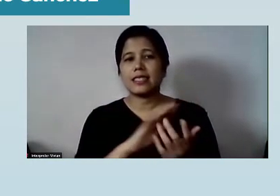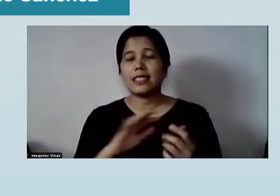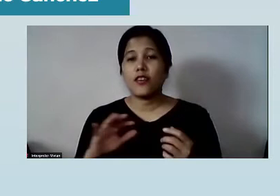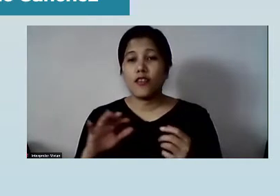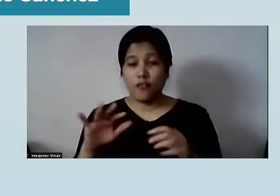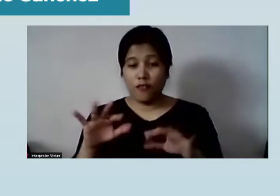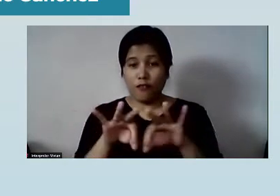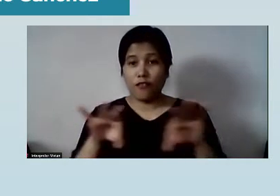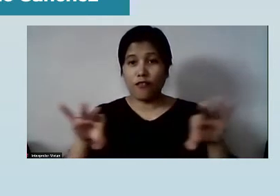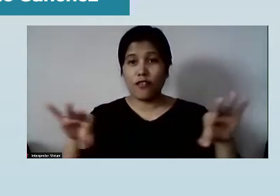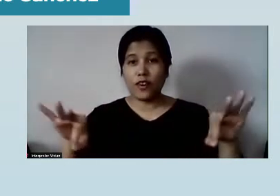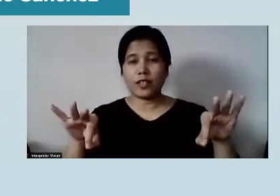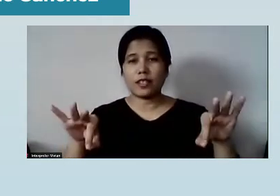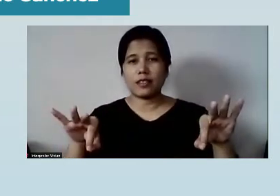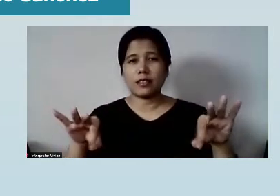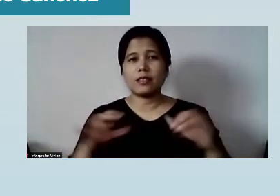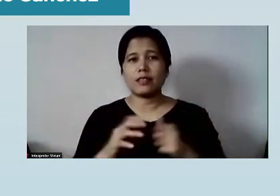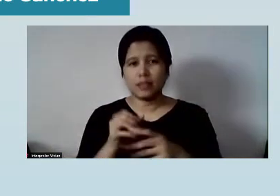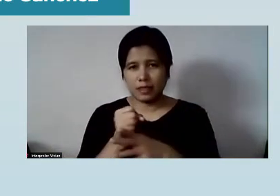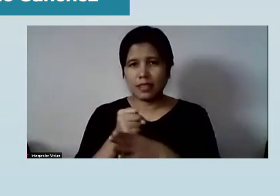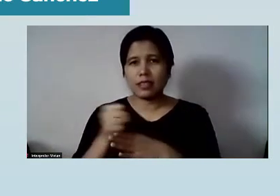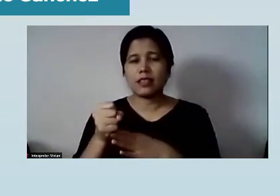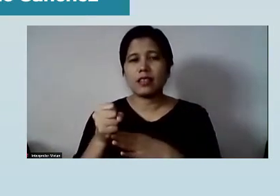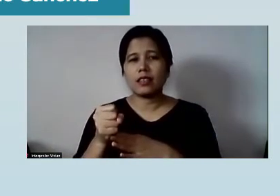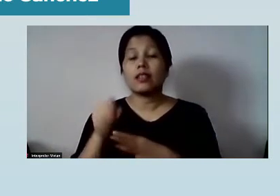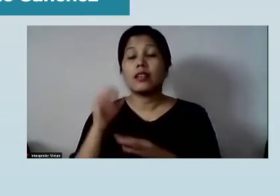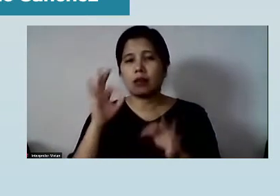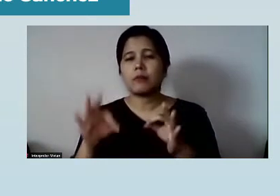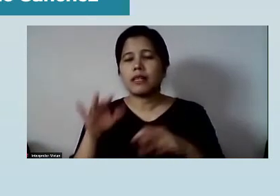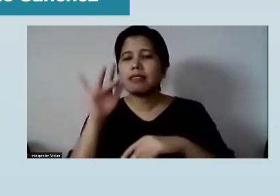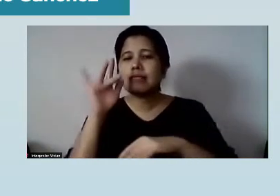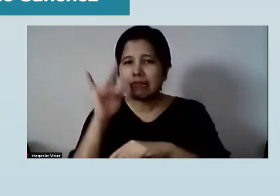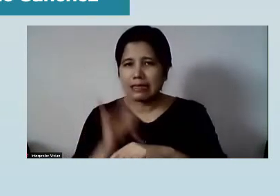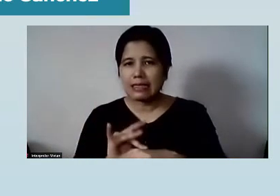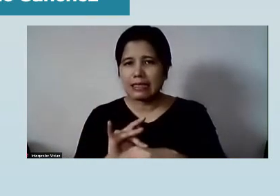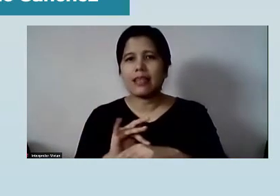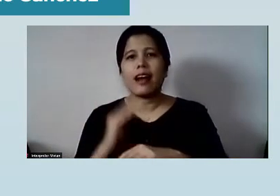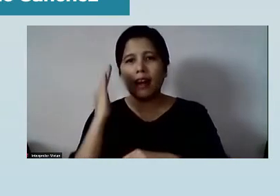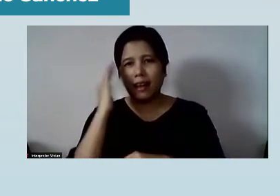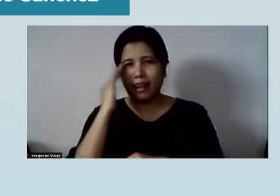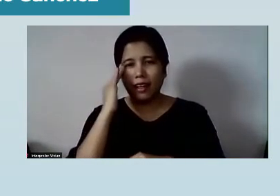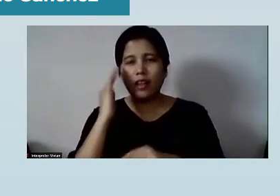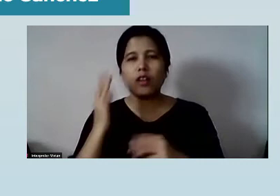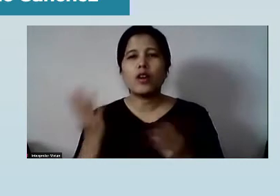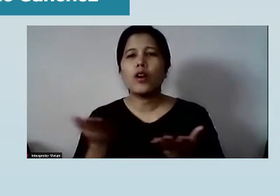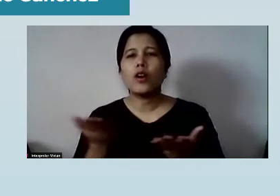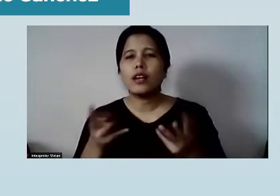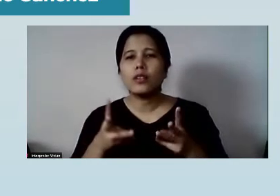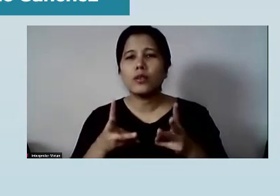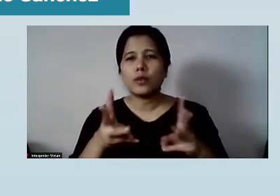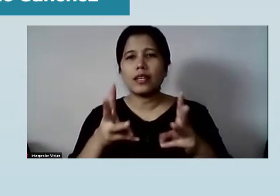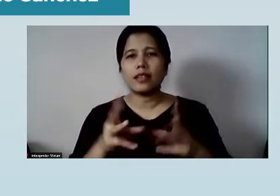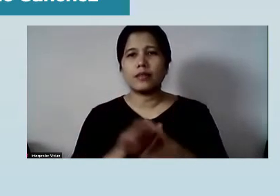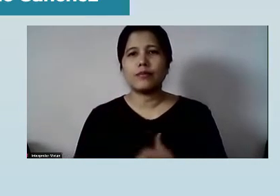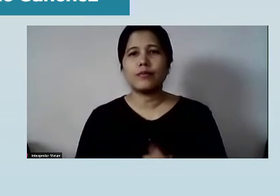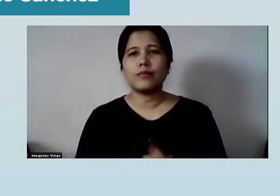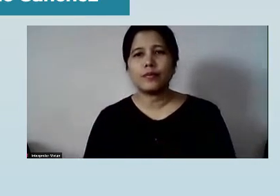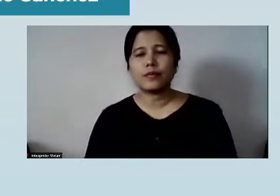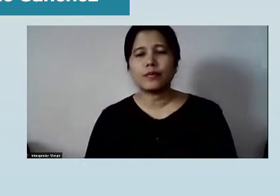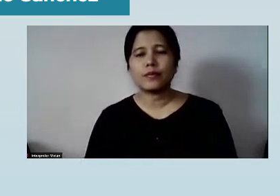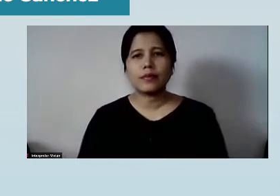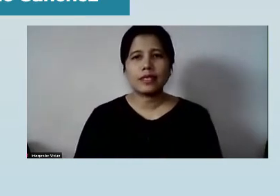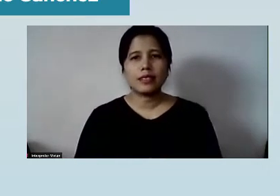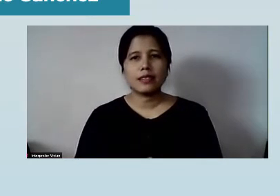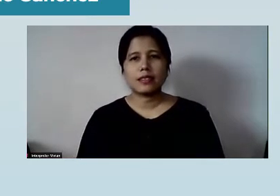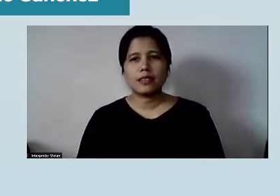na po yan kahit na hindi na yung magtanong. Pag natuntunan niya yan, alam na ang kanyang way in going around. And then